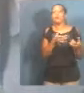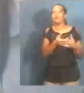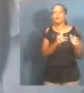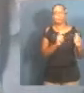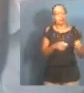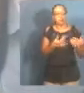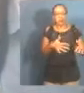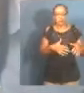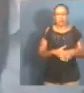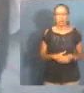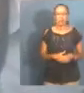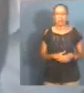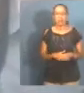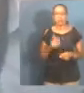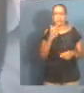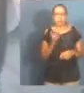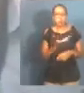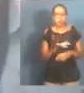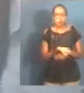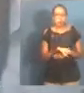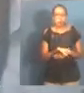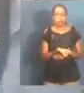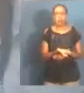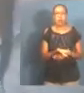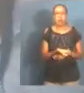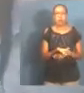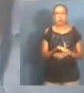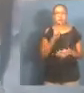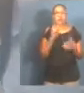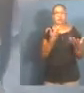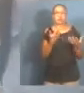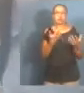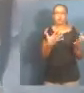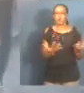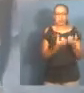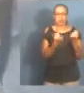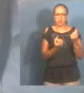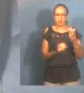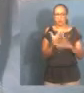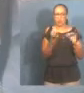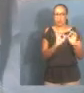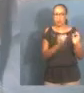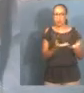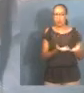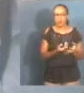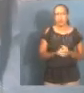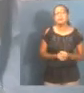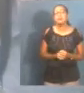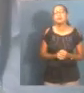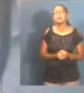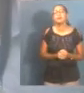Donc, ça ne participe pas à une augmentation de compétences nouvelles. C'est déjà dans le domaine de